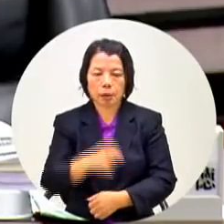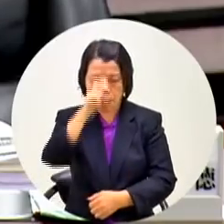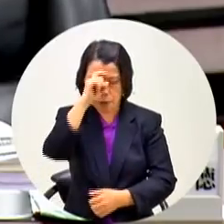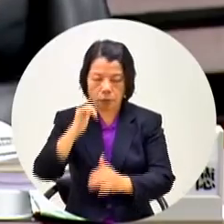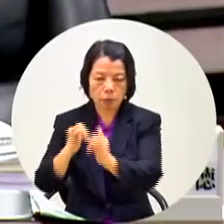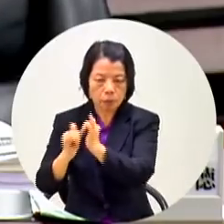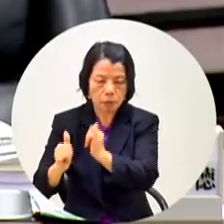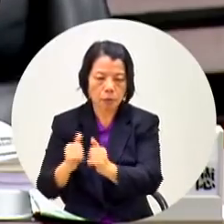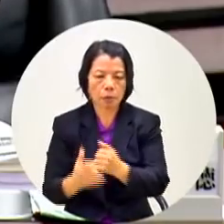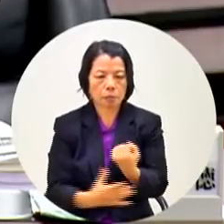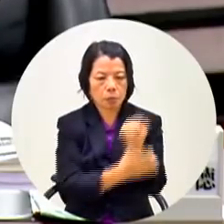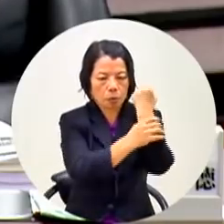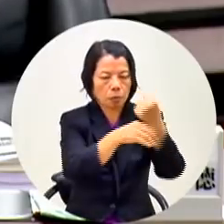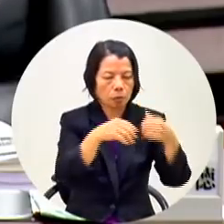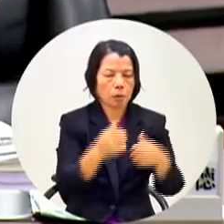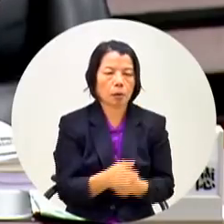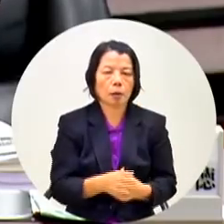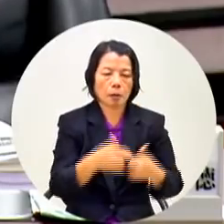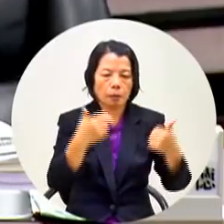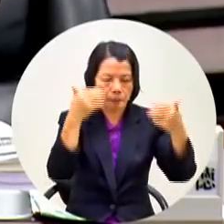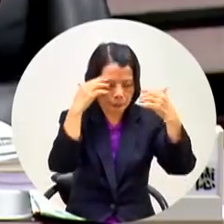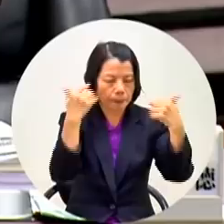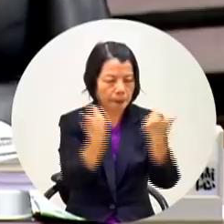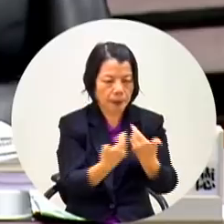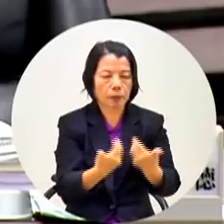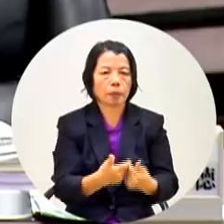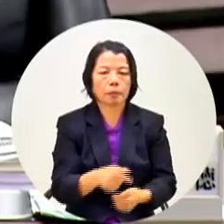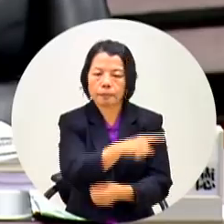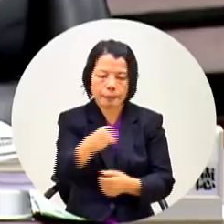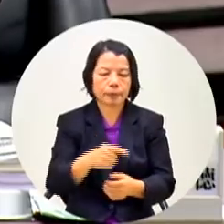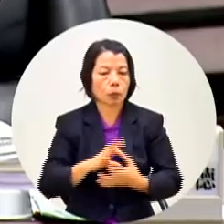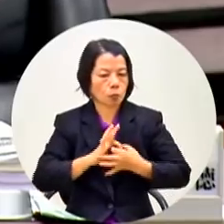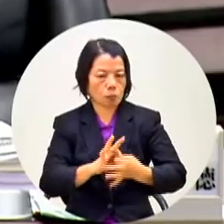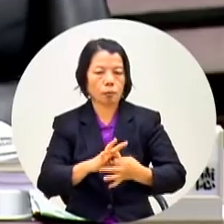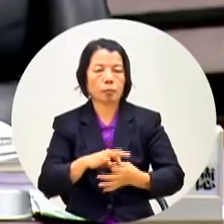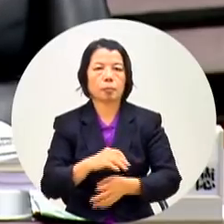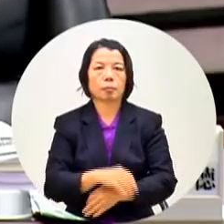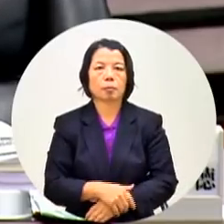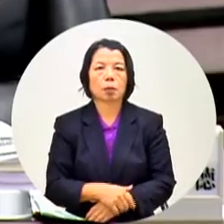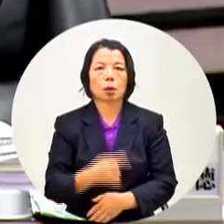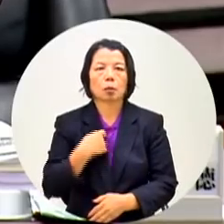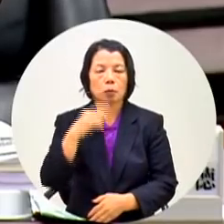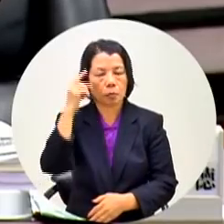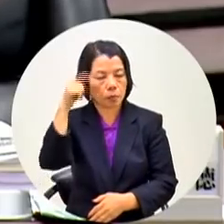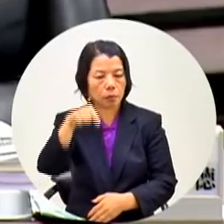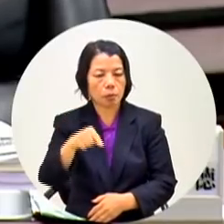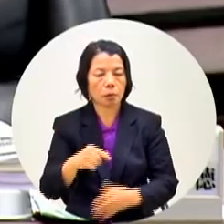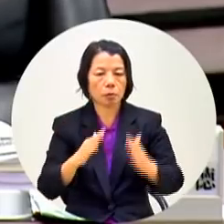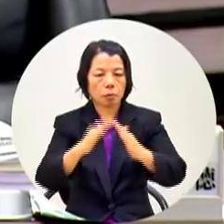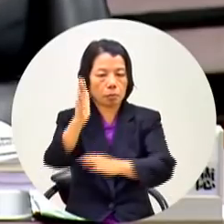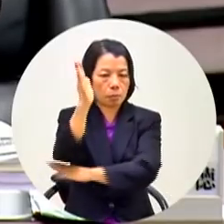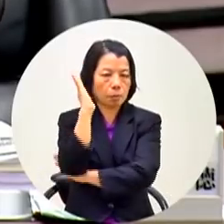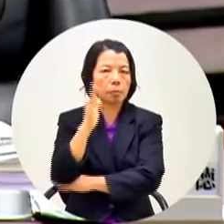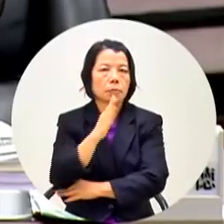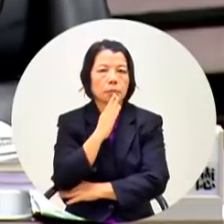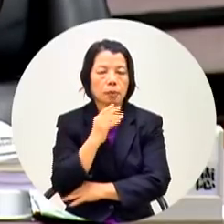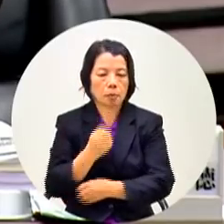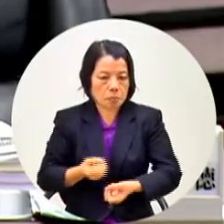题。在这里再次，我认为市政府是一个开放，没有是一个先见的，是大